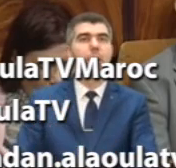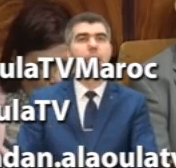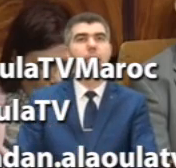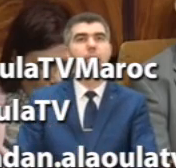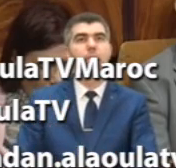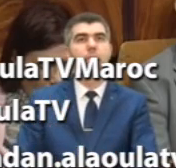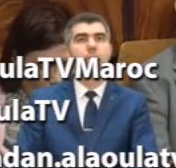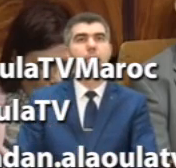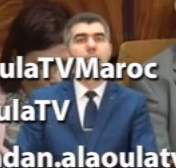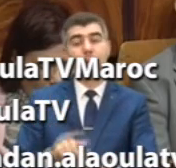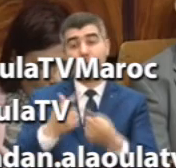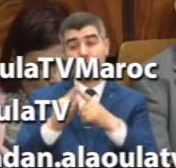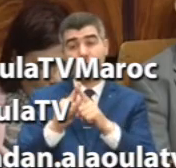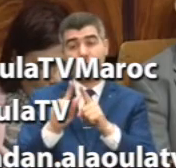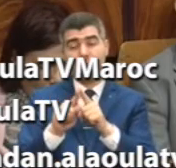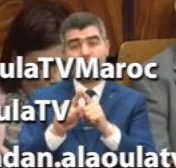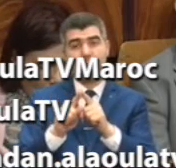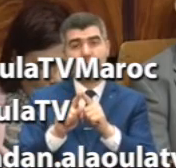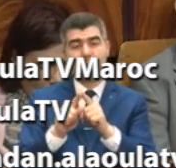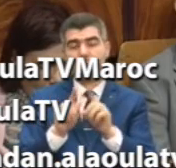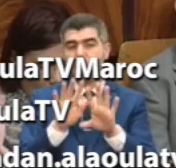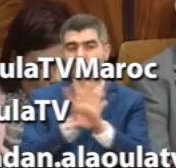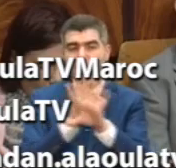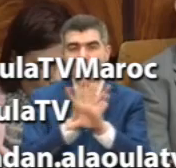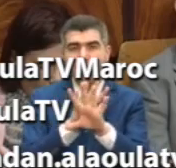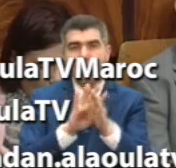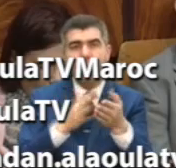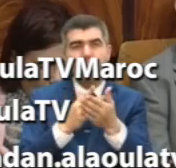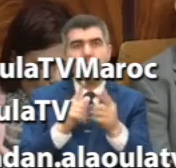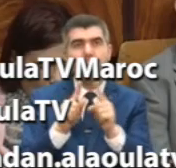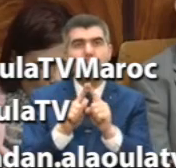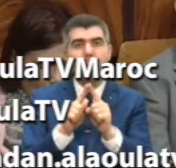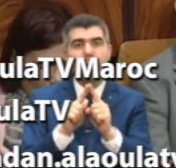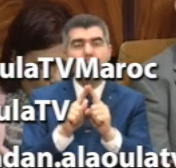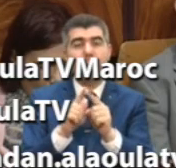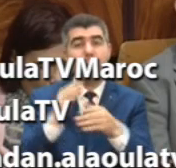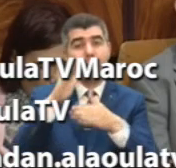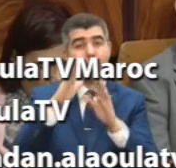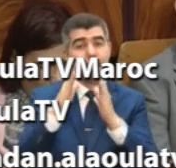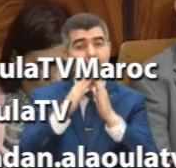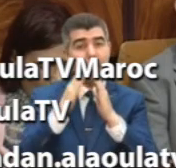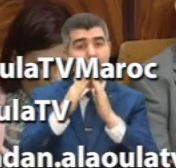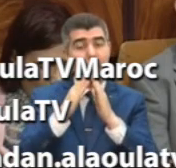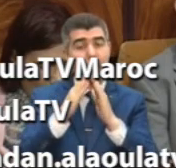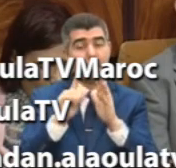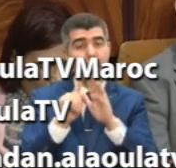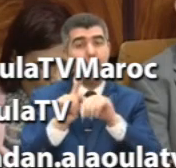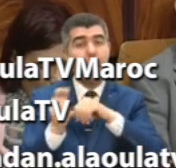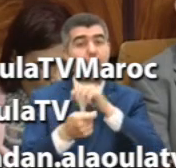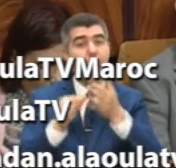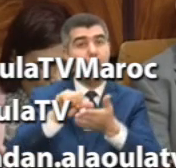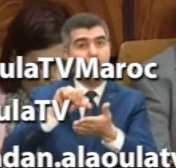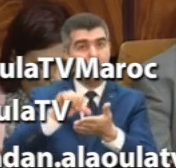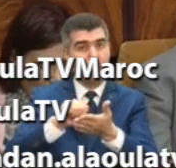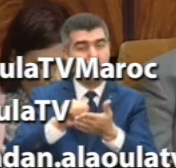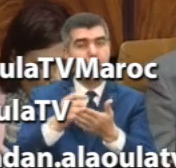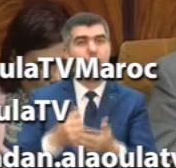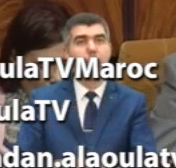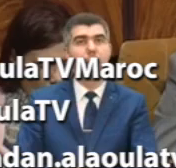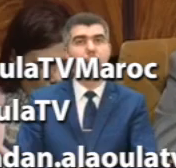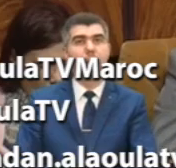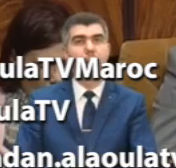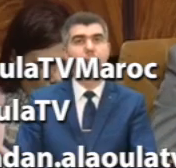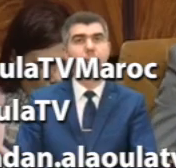وكاين واحد الخلط ما بين السكن في العالم القروي، ان اصح